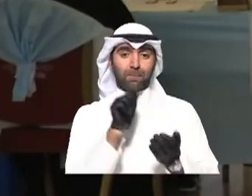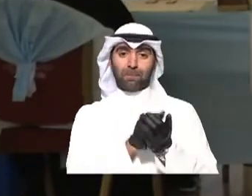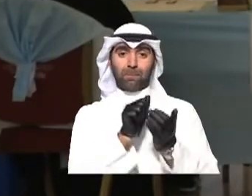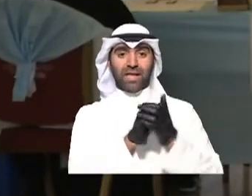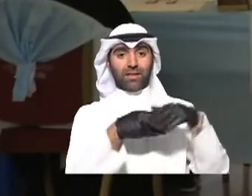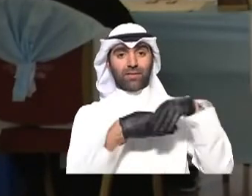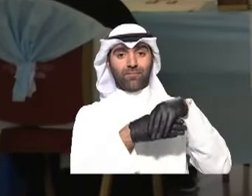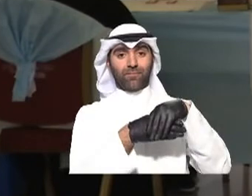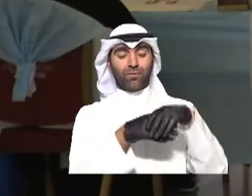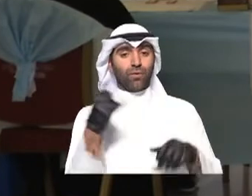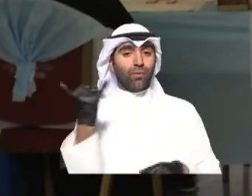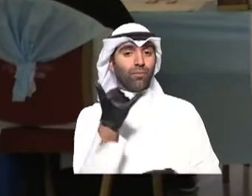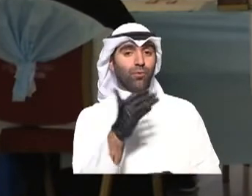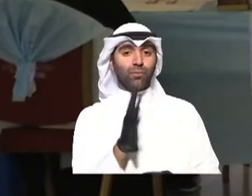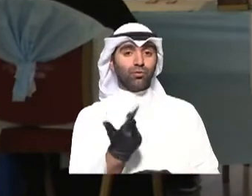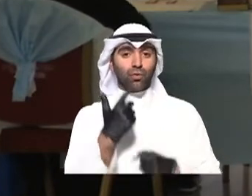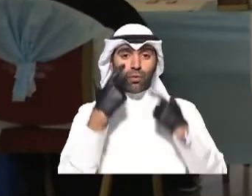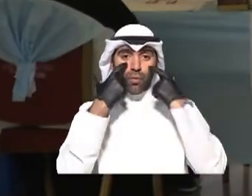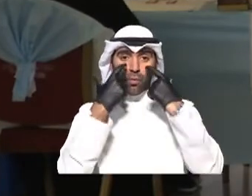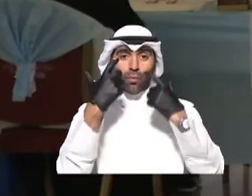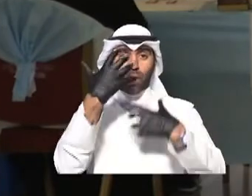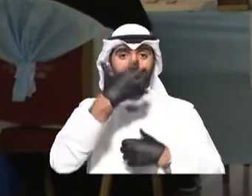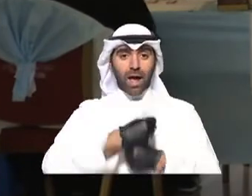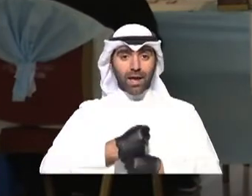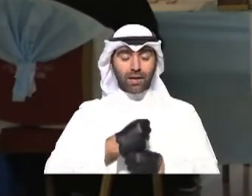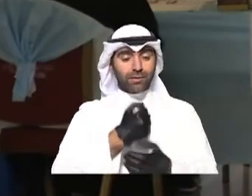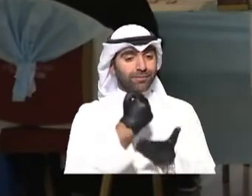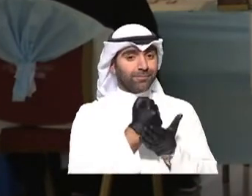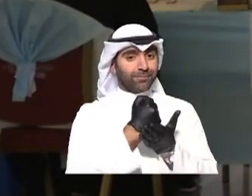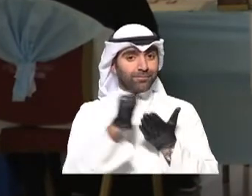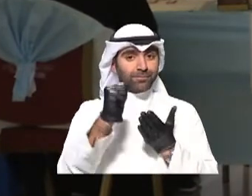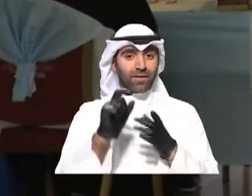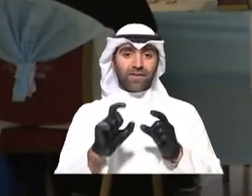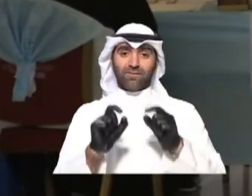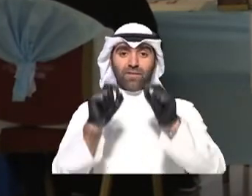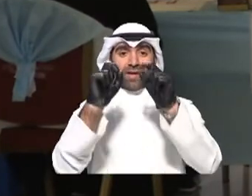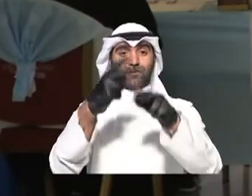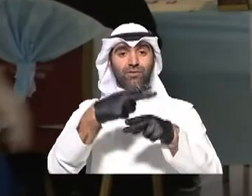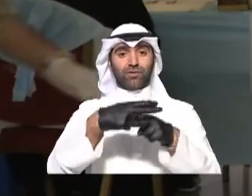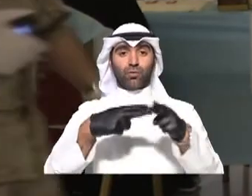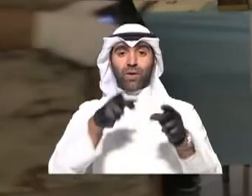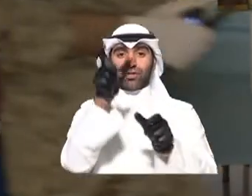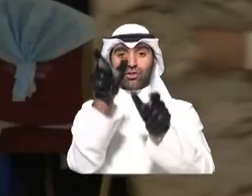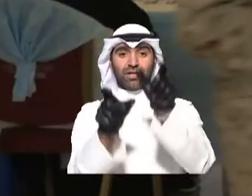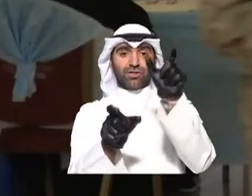بمقولة الوقاية خير من العلاج. سناء الأستاذي، تلفزيون دولة الكويت.